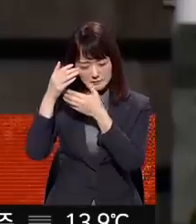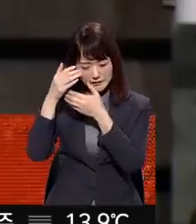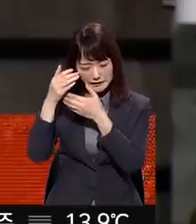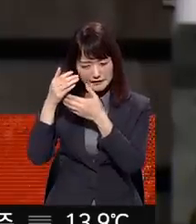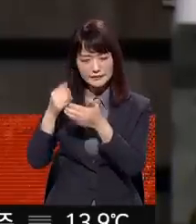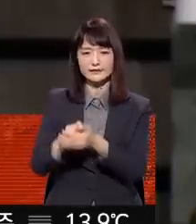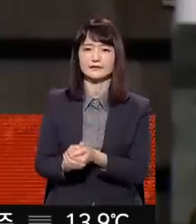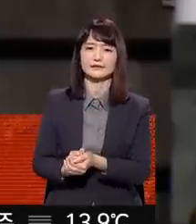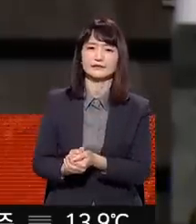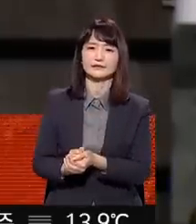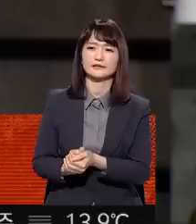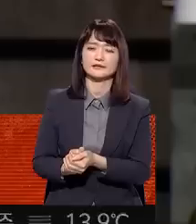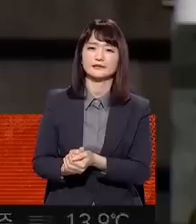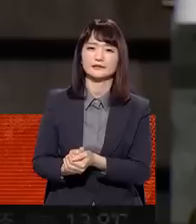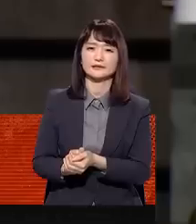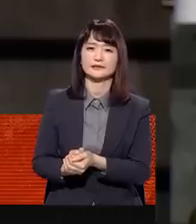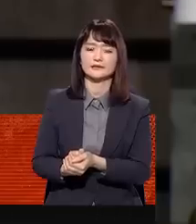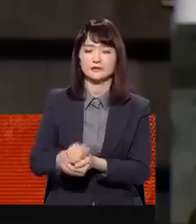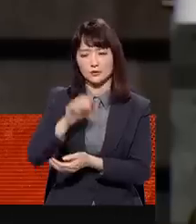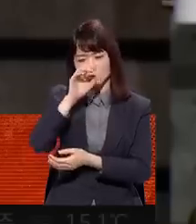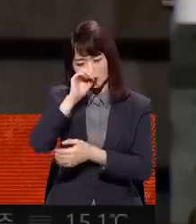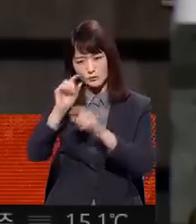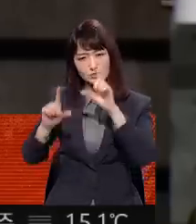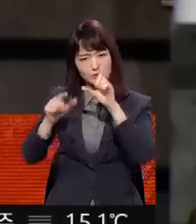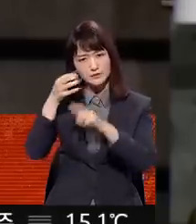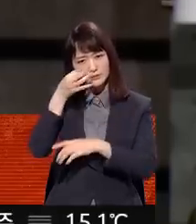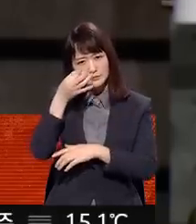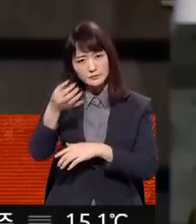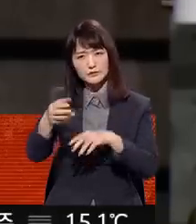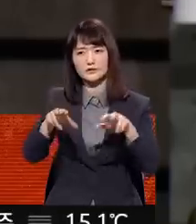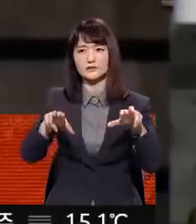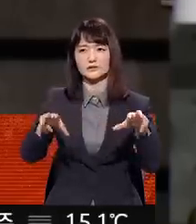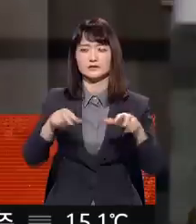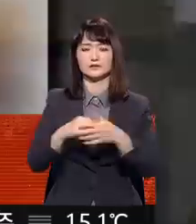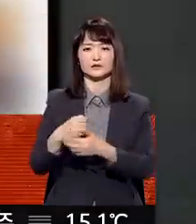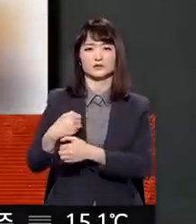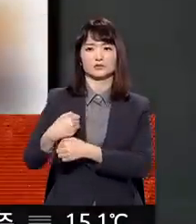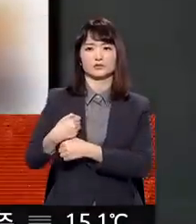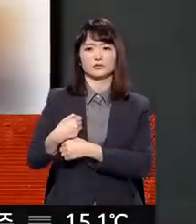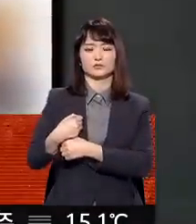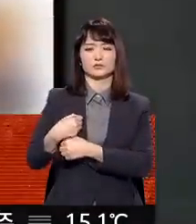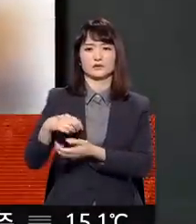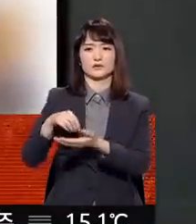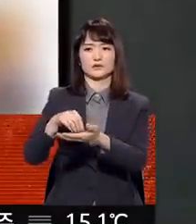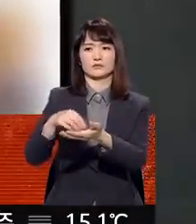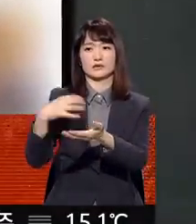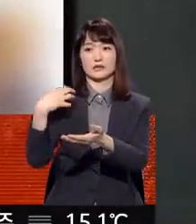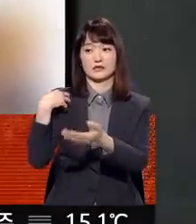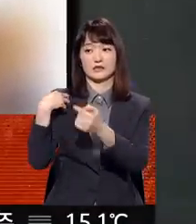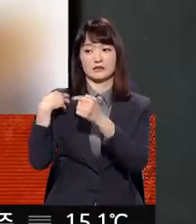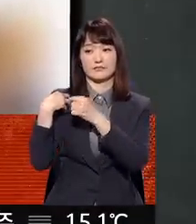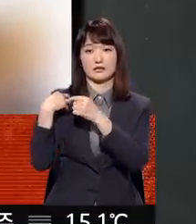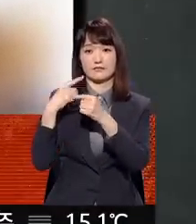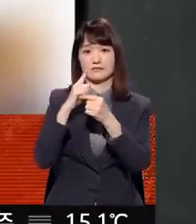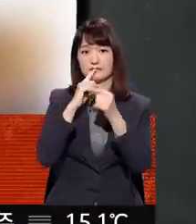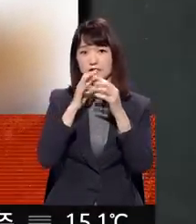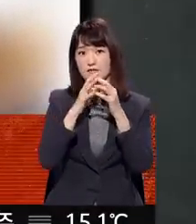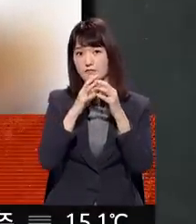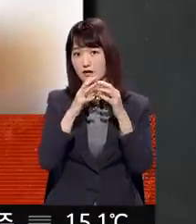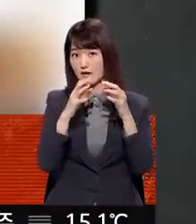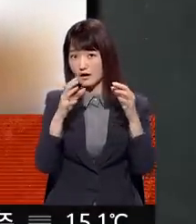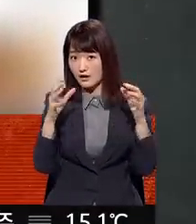섬세하고 좋은 어떤 모습을 보였었다고 해요. 근데 지금은 이제 국방의 의무와 관련돼서 굉장히 논란의 중심에